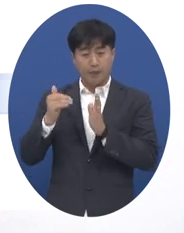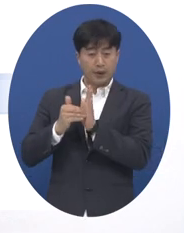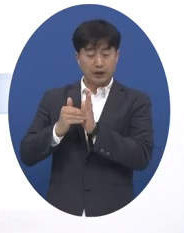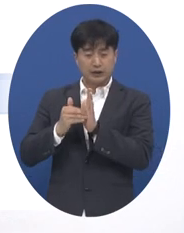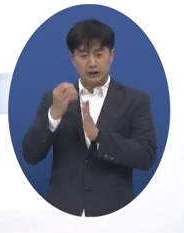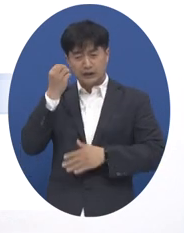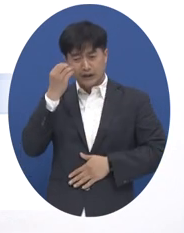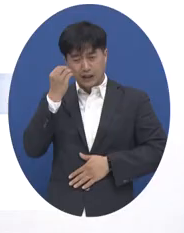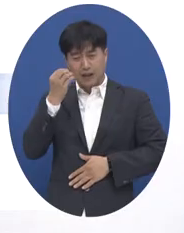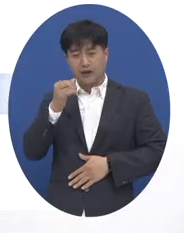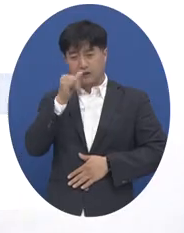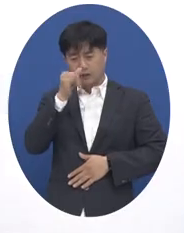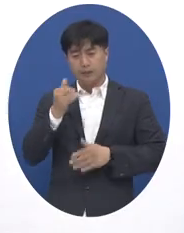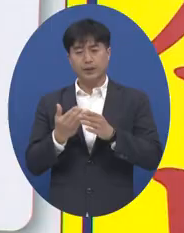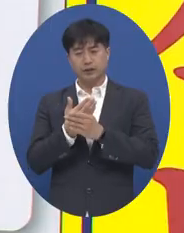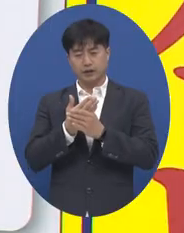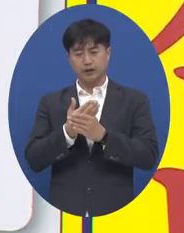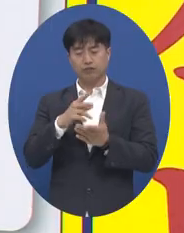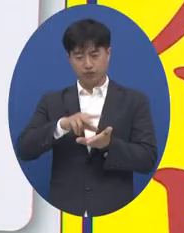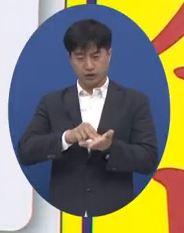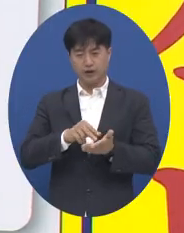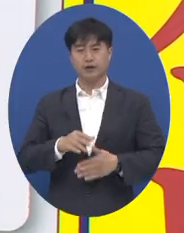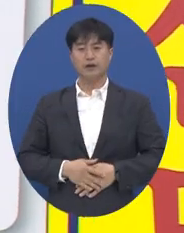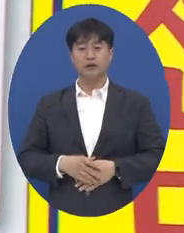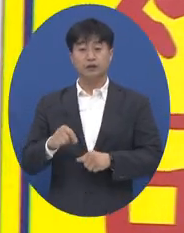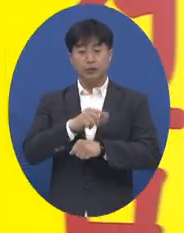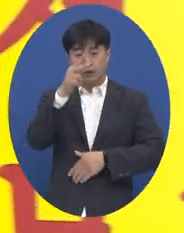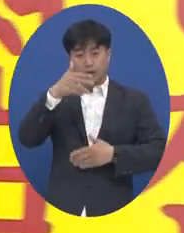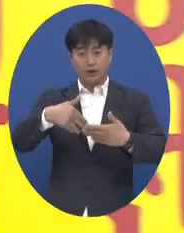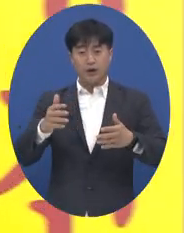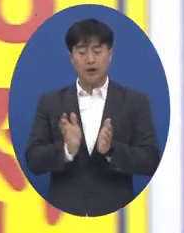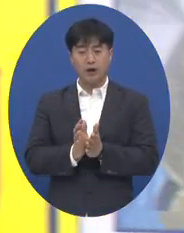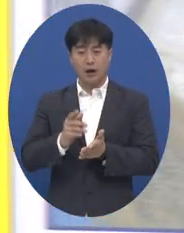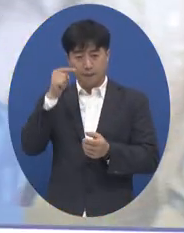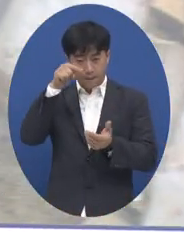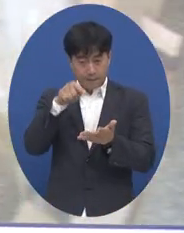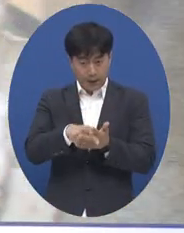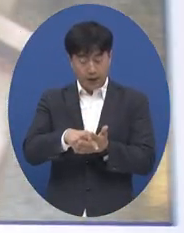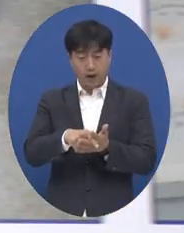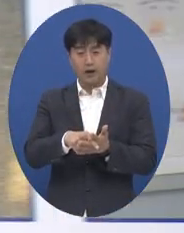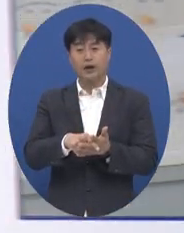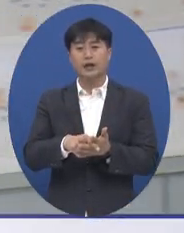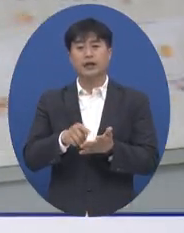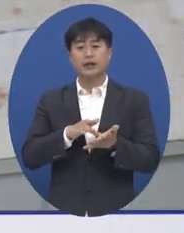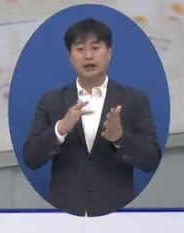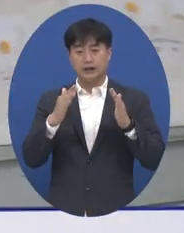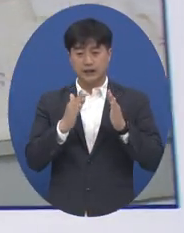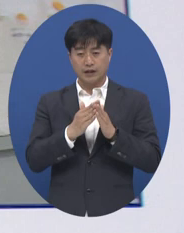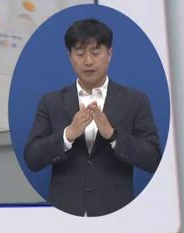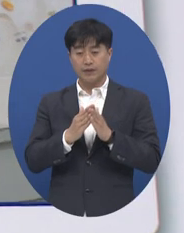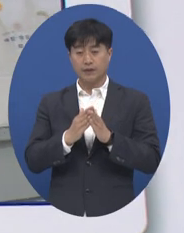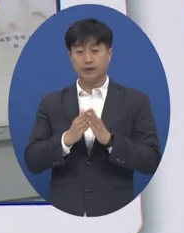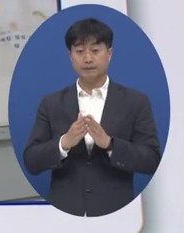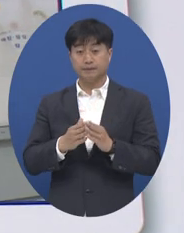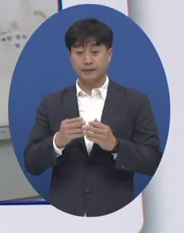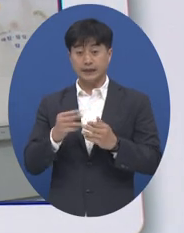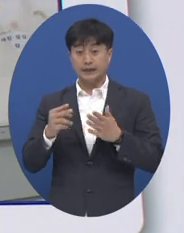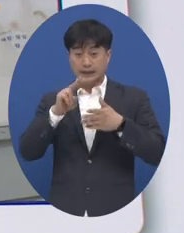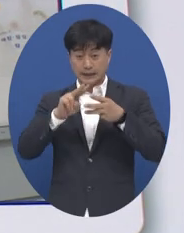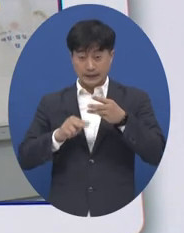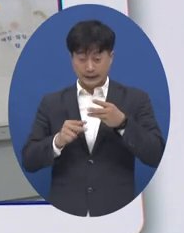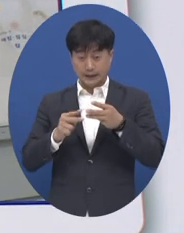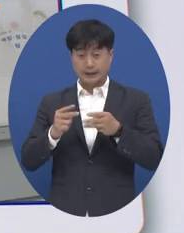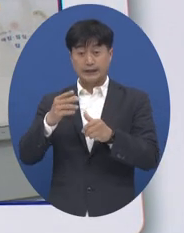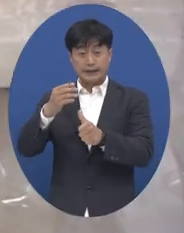부작용이 발생할 수 있다. 이게 가장 큰 문제라고 생각합니다. 도특사경은 적발된 약국들을 형사 입건하고 관할 시군의